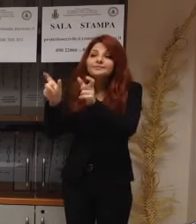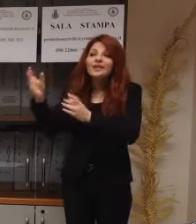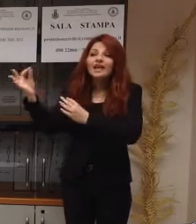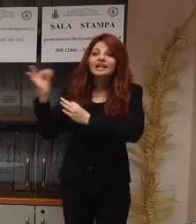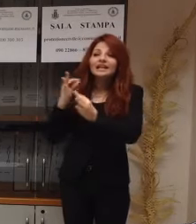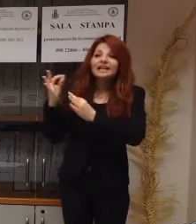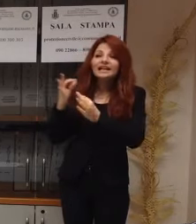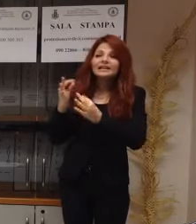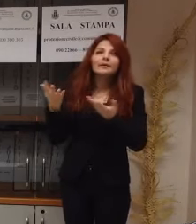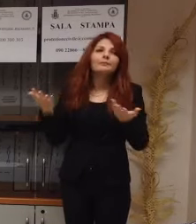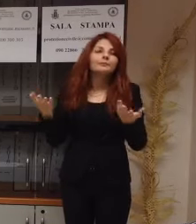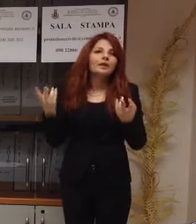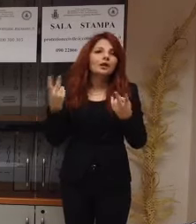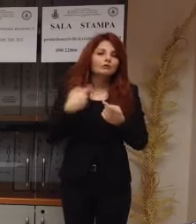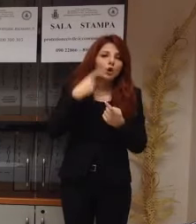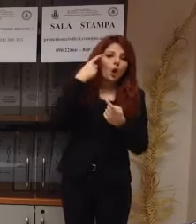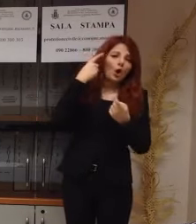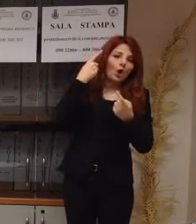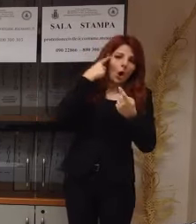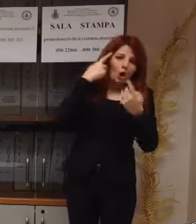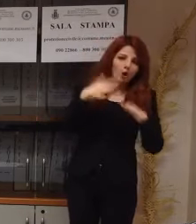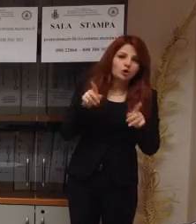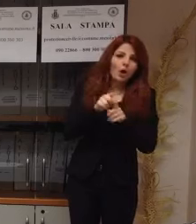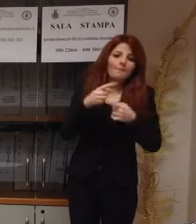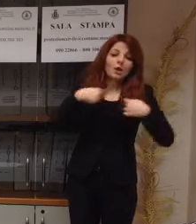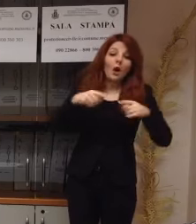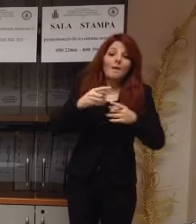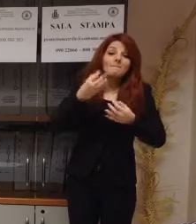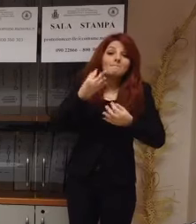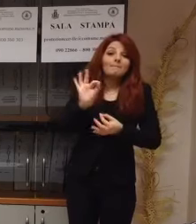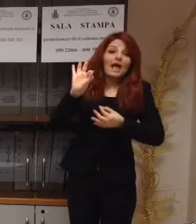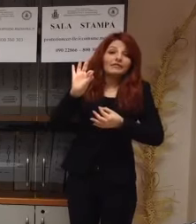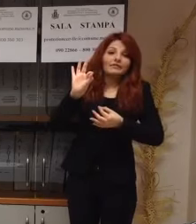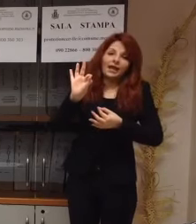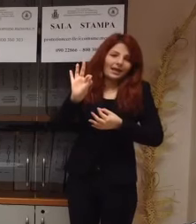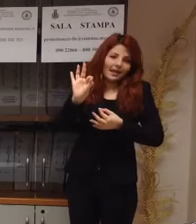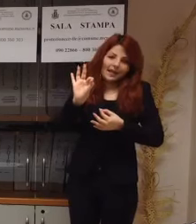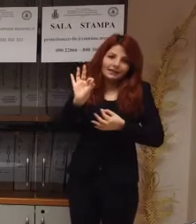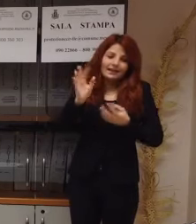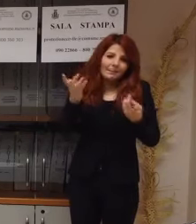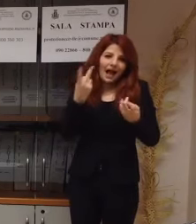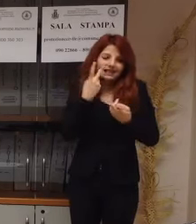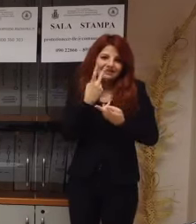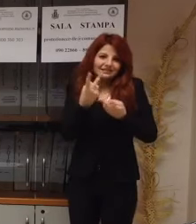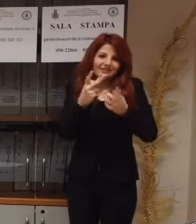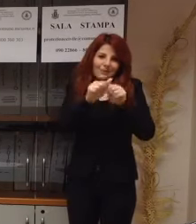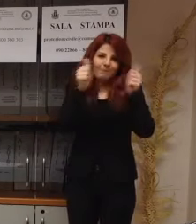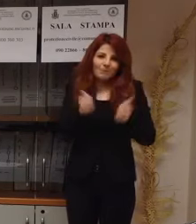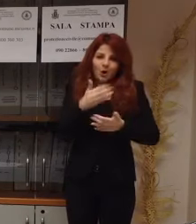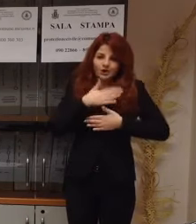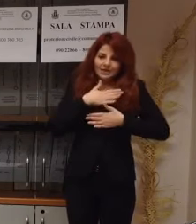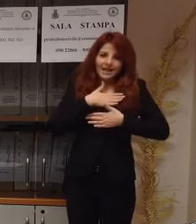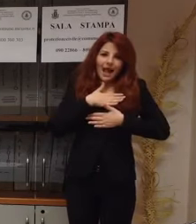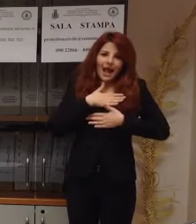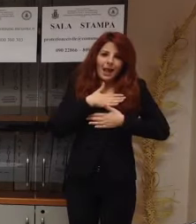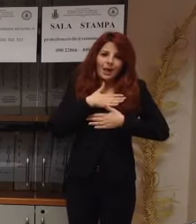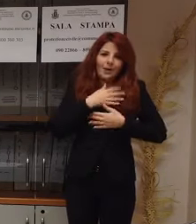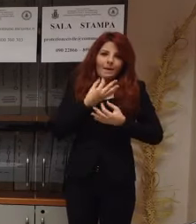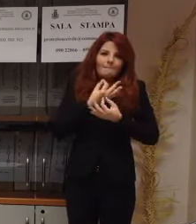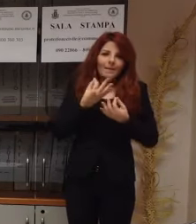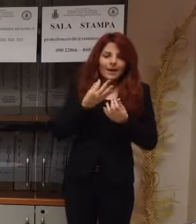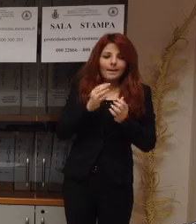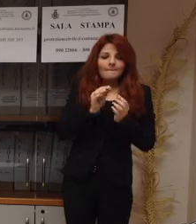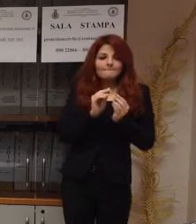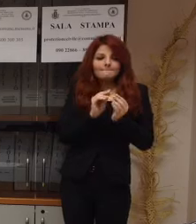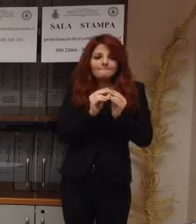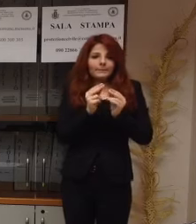perfetti, per carità, però come vedete abbiamo messo in piedi un modello che a ogni giorno che passa lo stiamo affinando, e in ogni caso siamo qui,